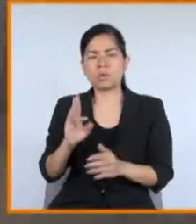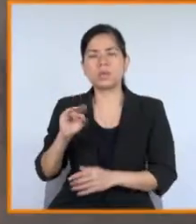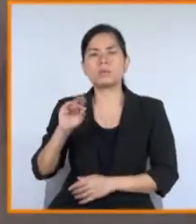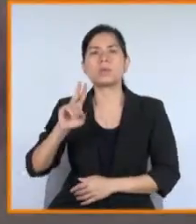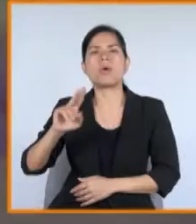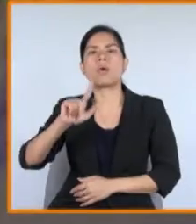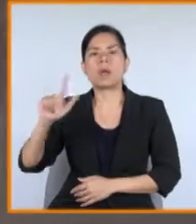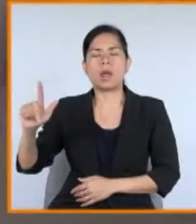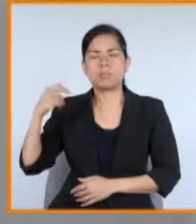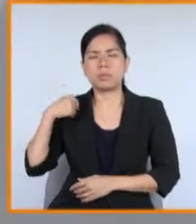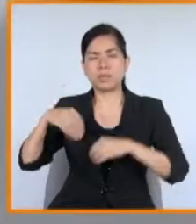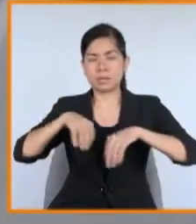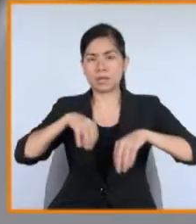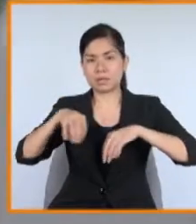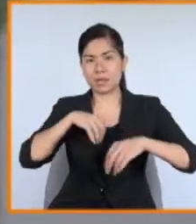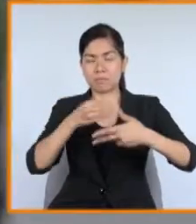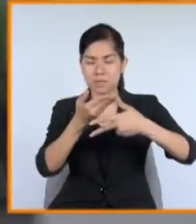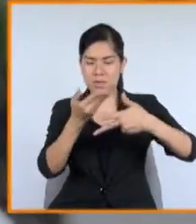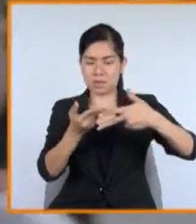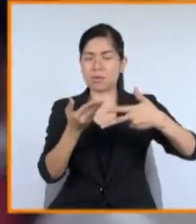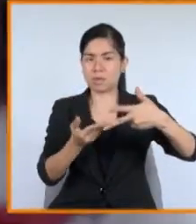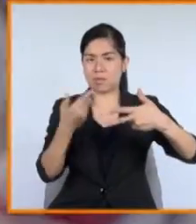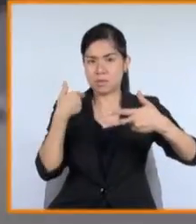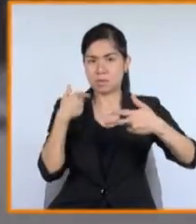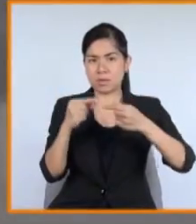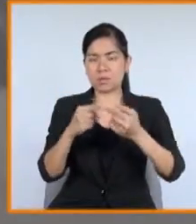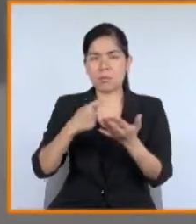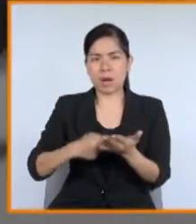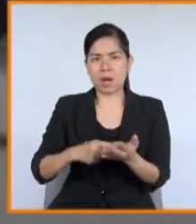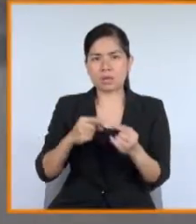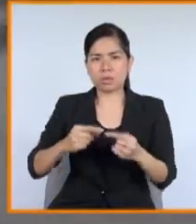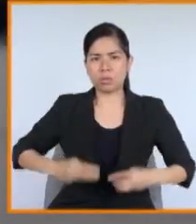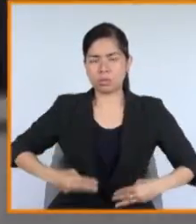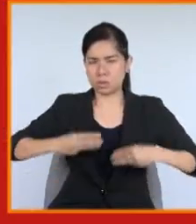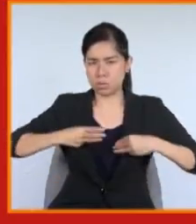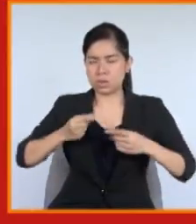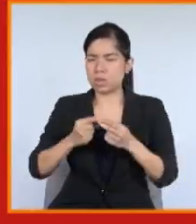ดอันดับให้เป็น1ใน3แบรนด์ประกันชีวิตที่มีมูลค่าทางการเงินสูงที่สุดในโลกอีกด้วย